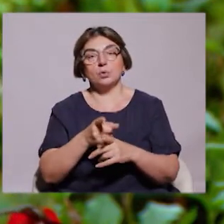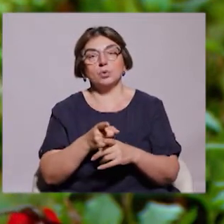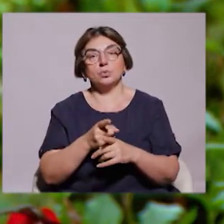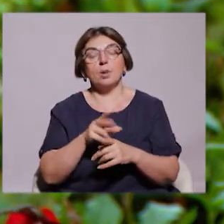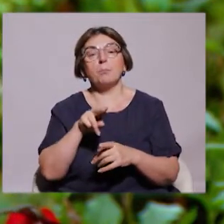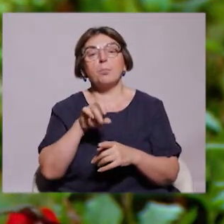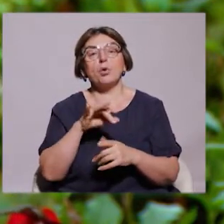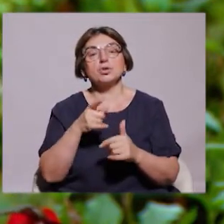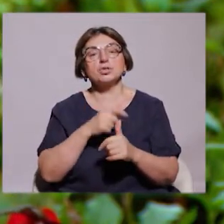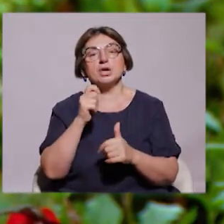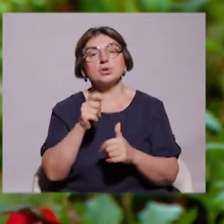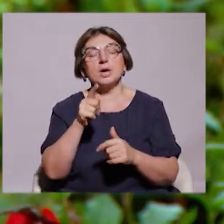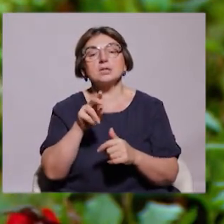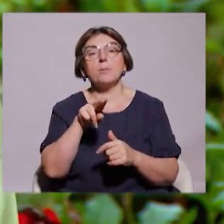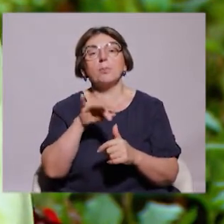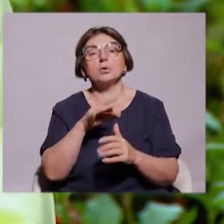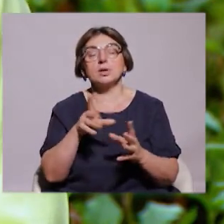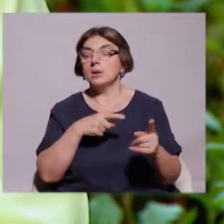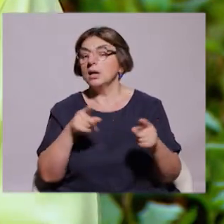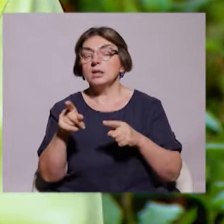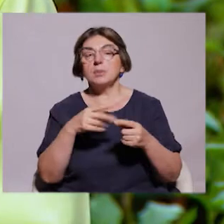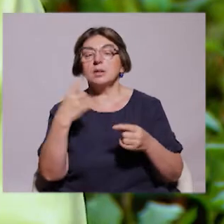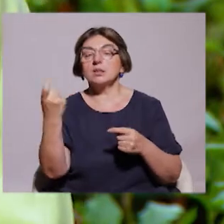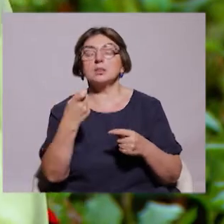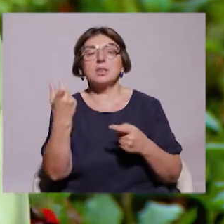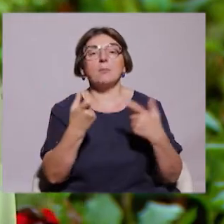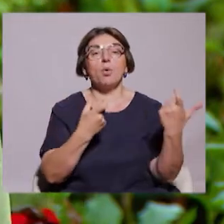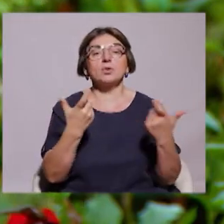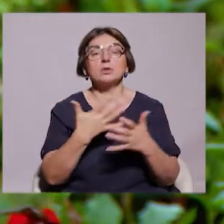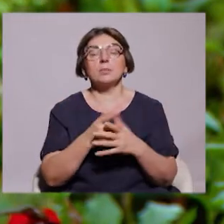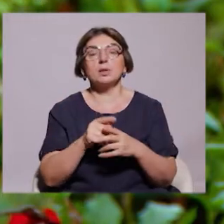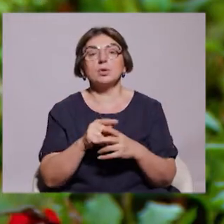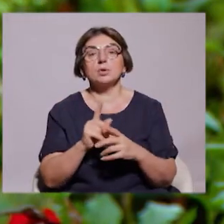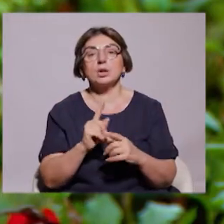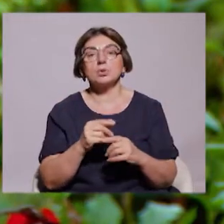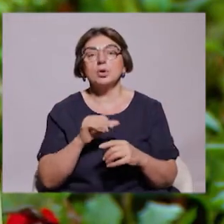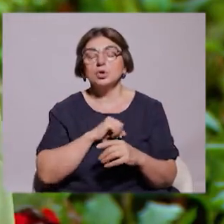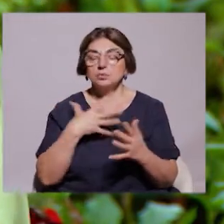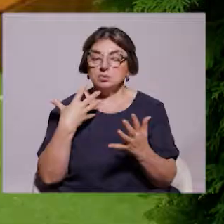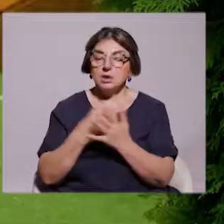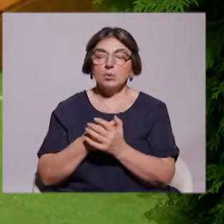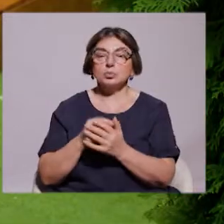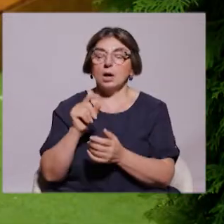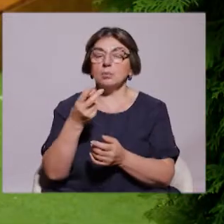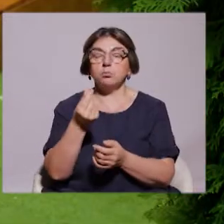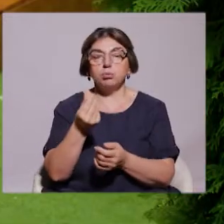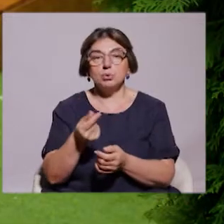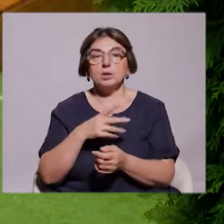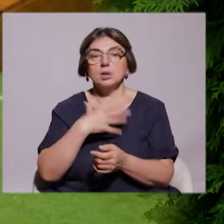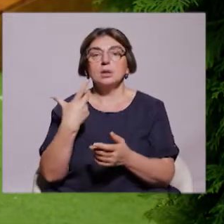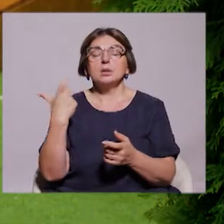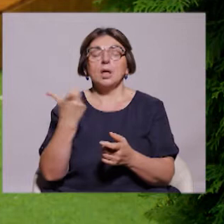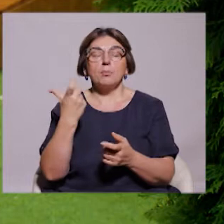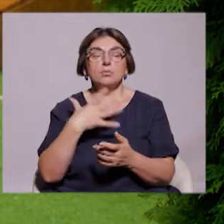პოლისები ერთმანეთისაგან დამოუკიდებელი იყო, იმიტომ რომ დამოუკიდებლად ჭრიდნენ ფულს, ყავდათ მეფეები, დამოუკიდებლად იღებდნენ კანონებს. ერთადერთი